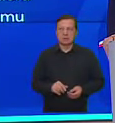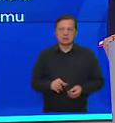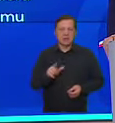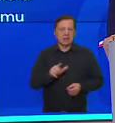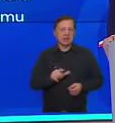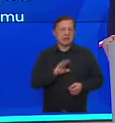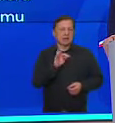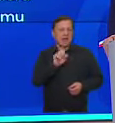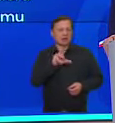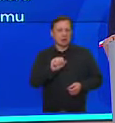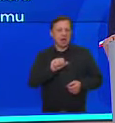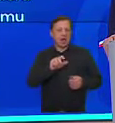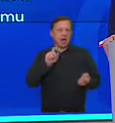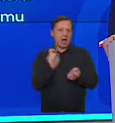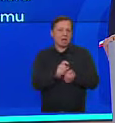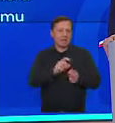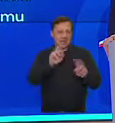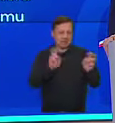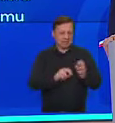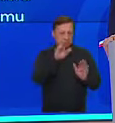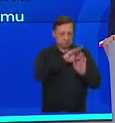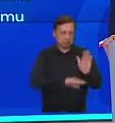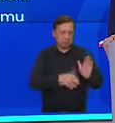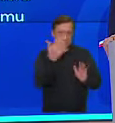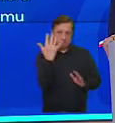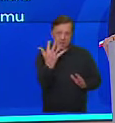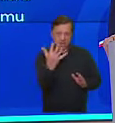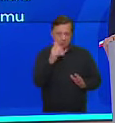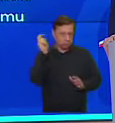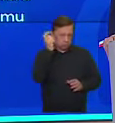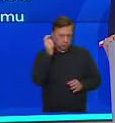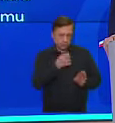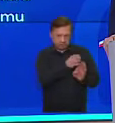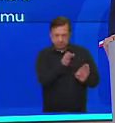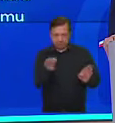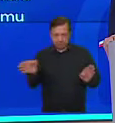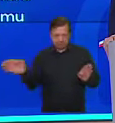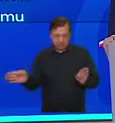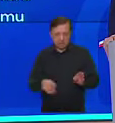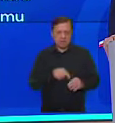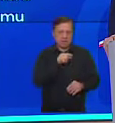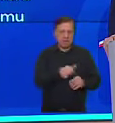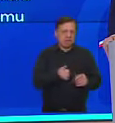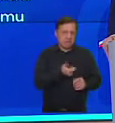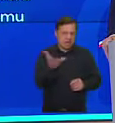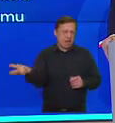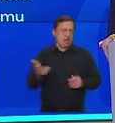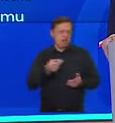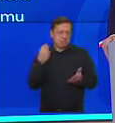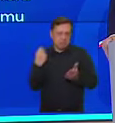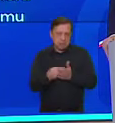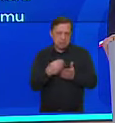tarczy antykryzysowej, jest tam 5 filarów. Składają się one z bardzo wielu instrumentów finansowych,